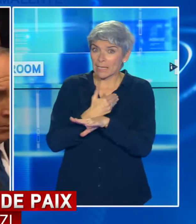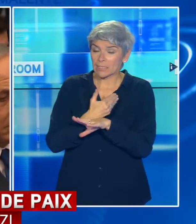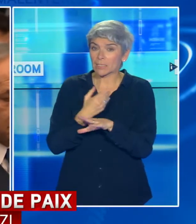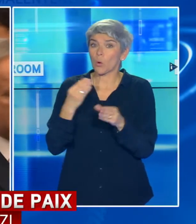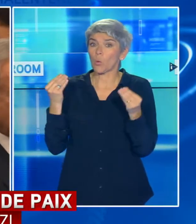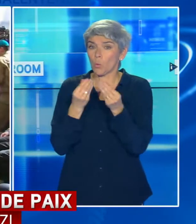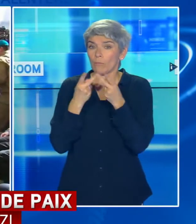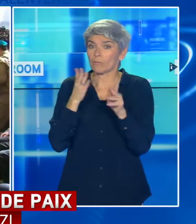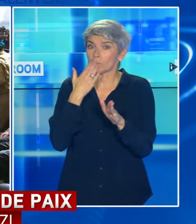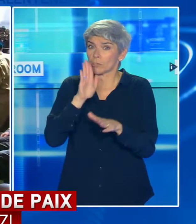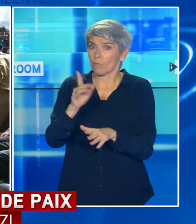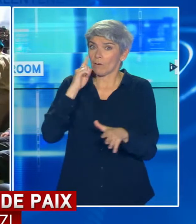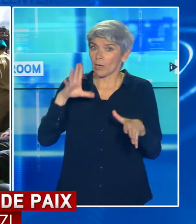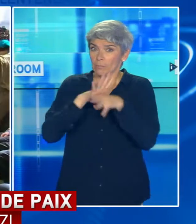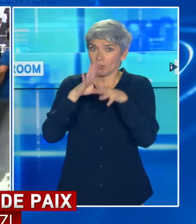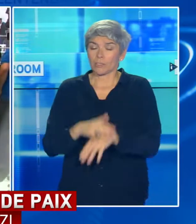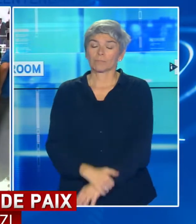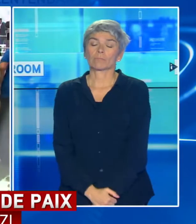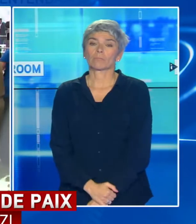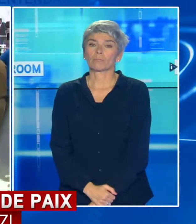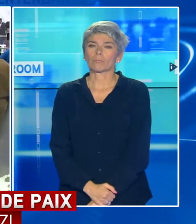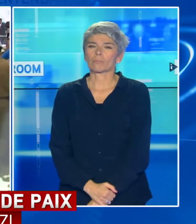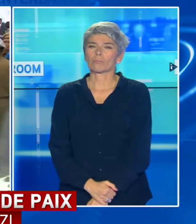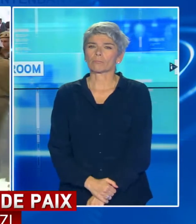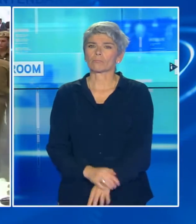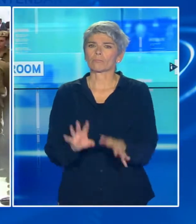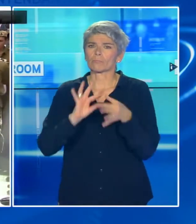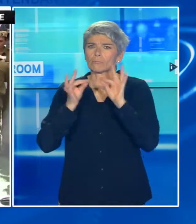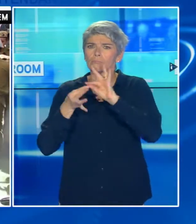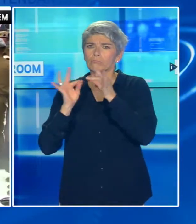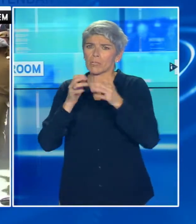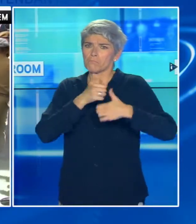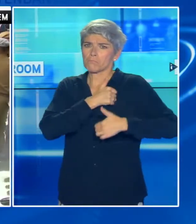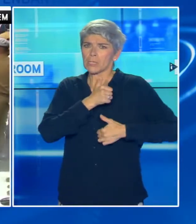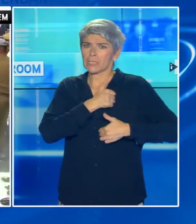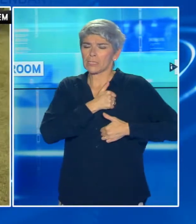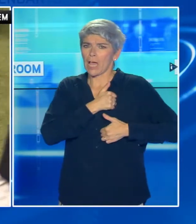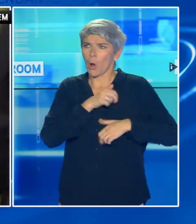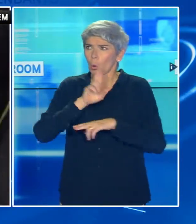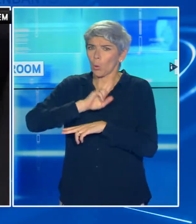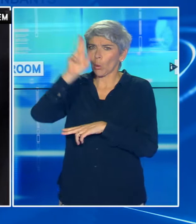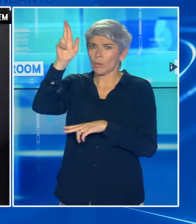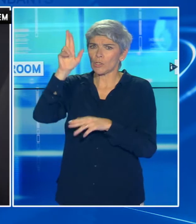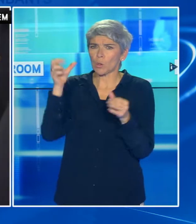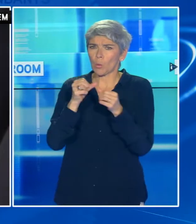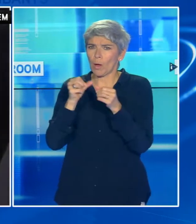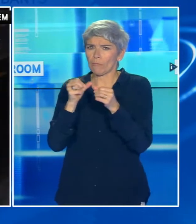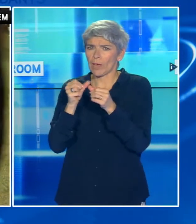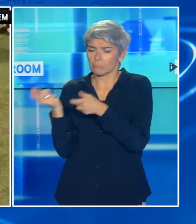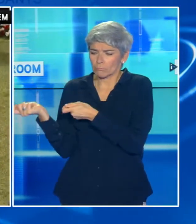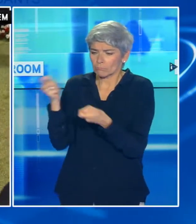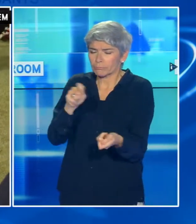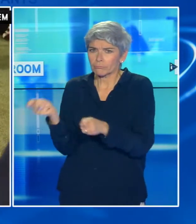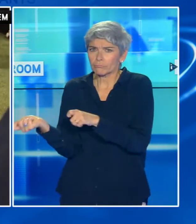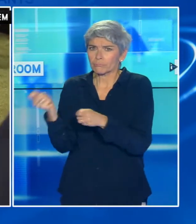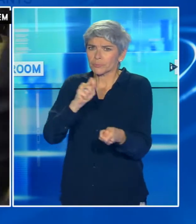à Jérusalem, Alice Rougerie. Une chaîne humaine, des militaires et des religieux pour recouvrir de terre le cercueil de